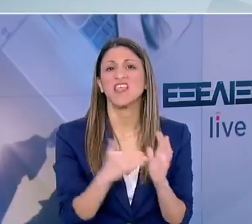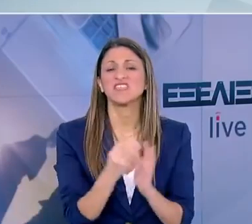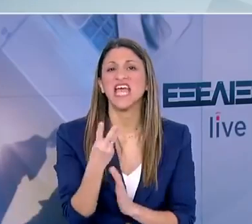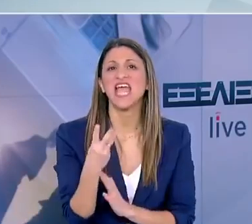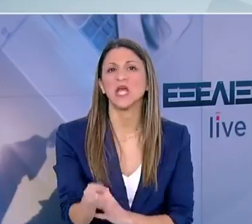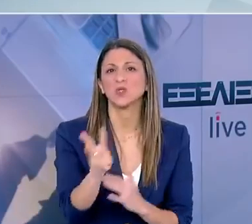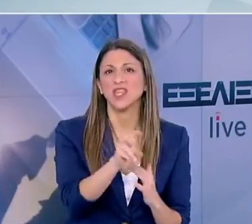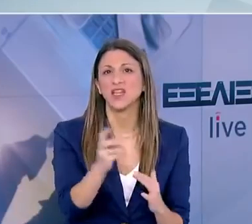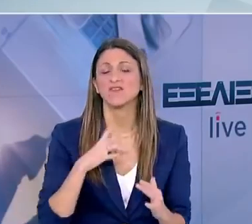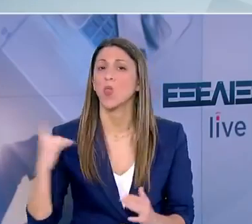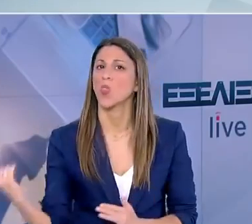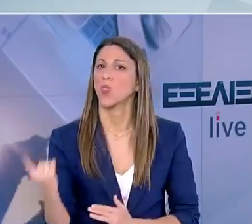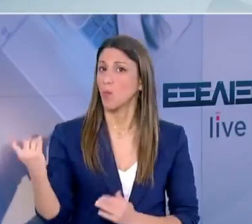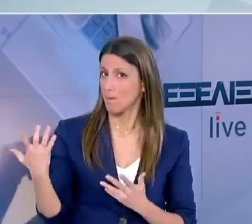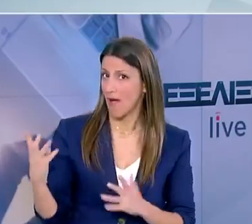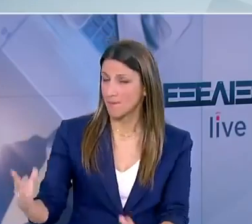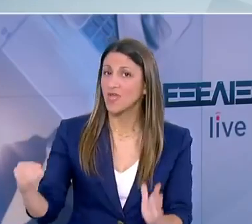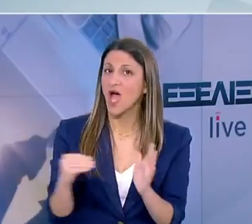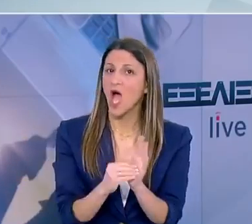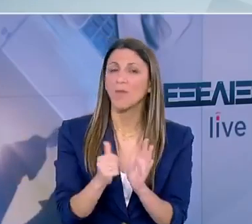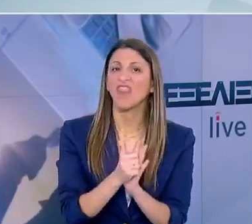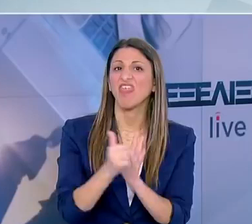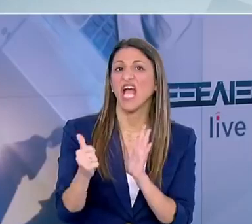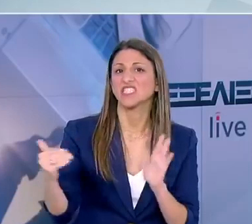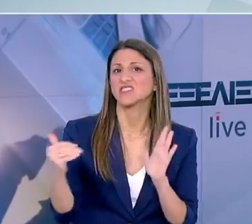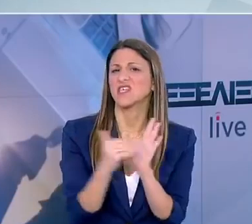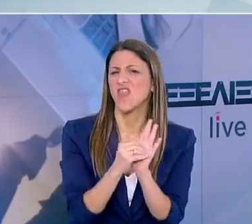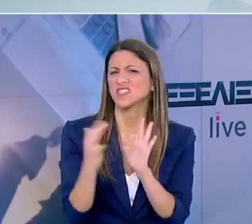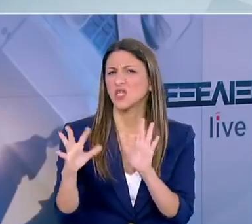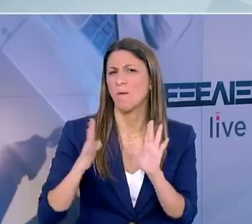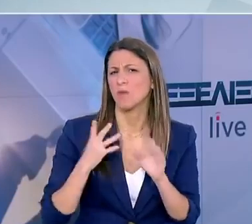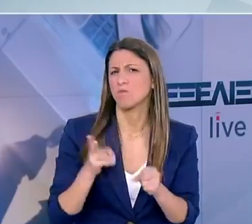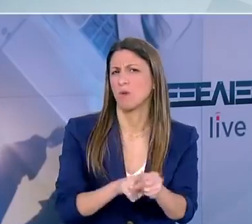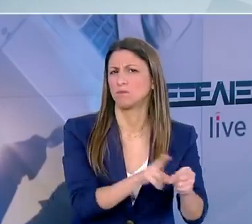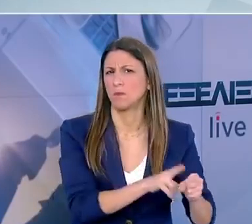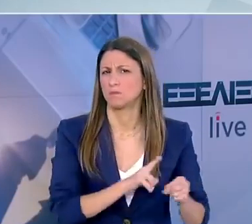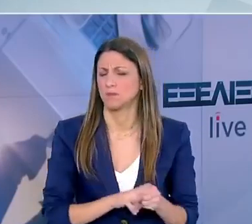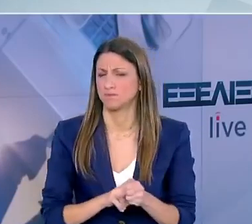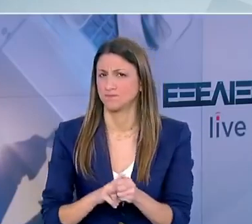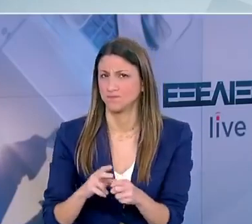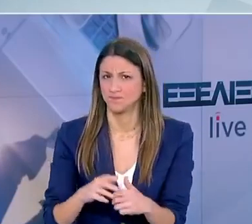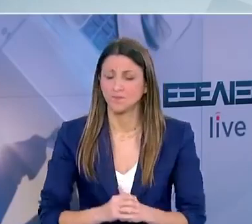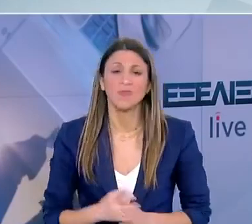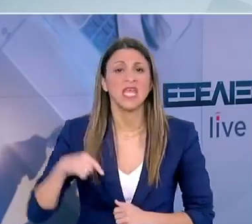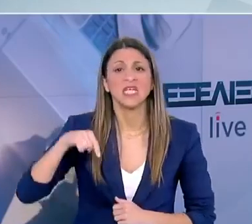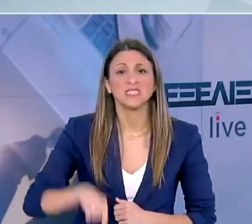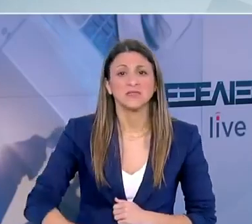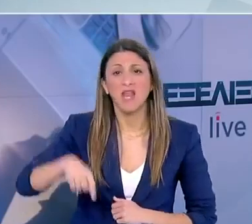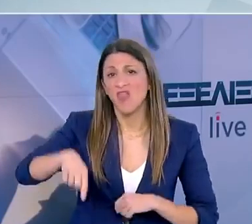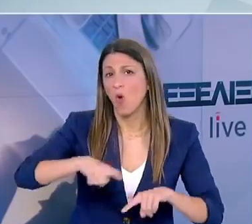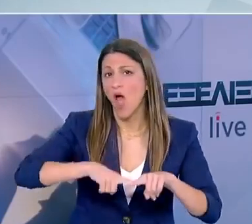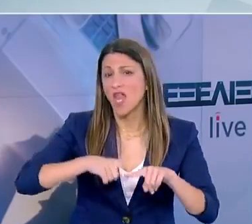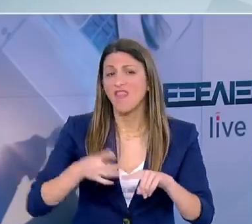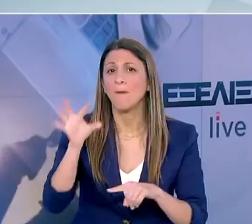25.937 ασθενείς που έχουν αναρρώσει και 16.711 καταγεγραμμένους θανάτους. Σήμερα ανακοινώνουμε 56